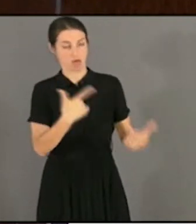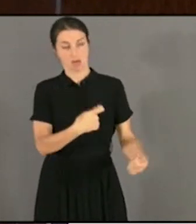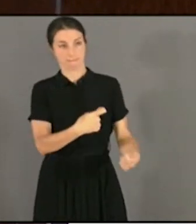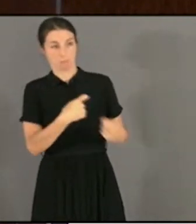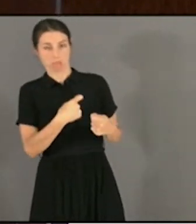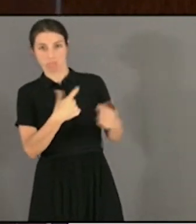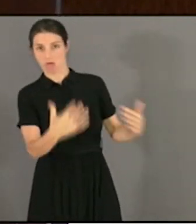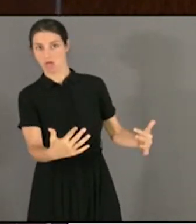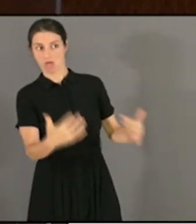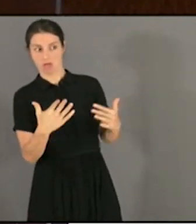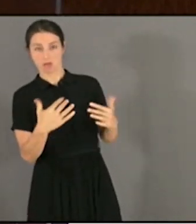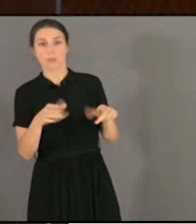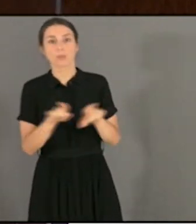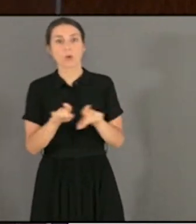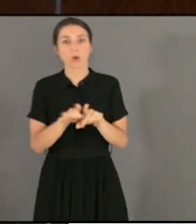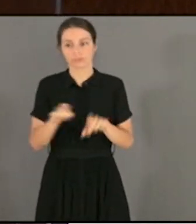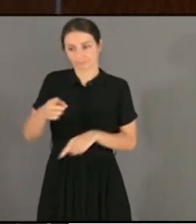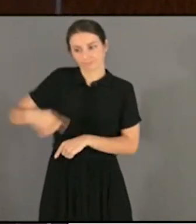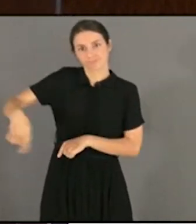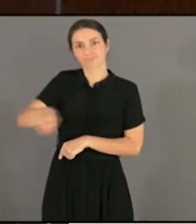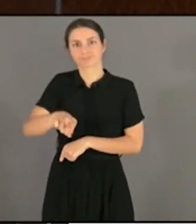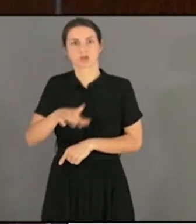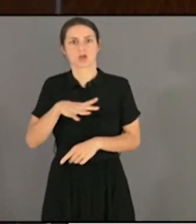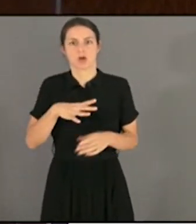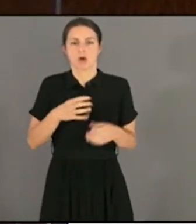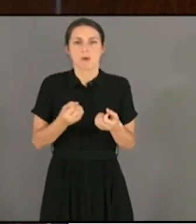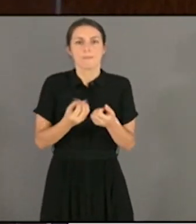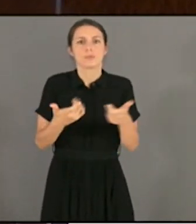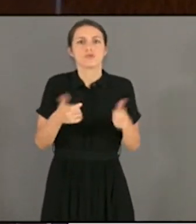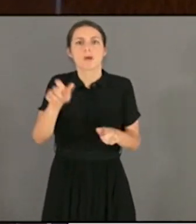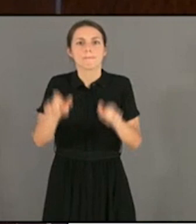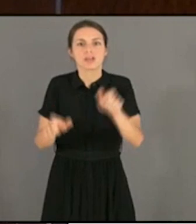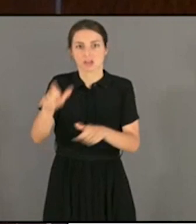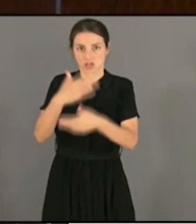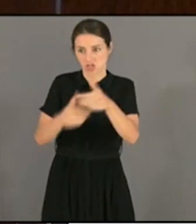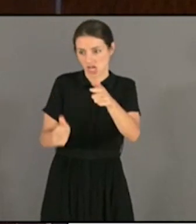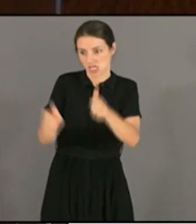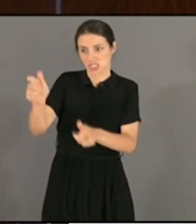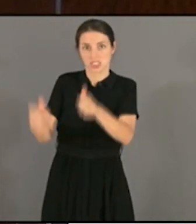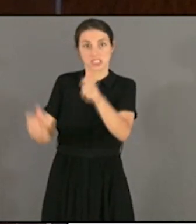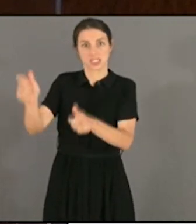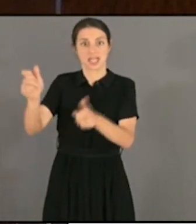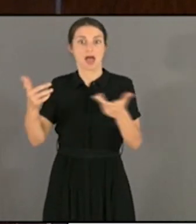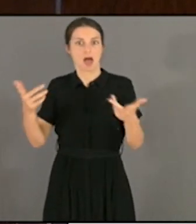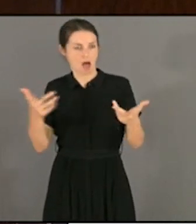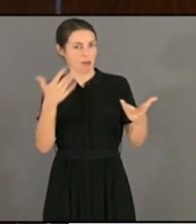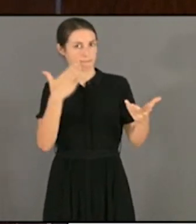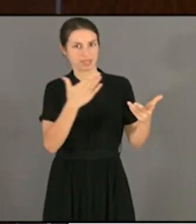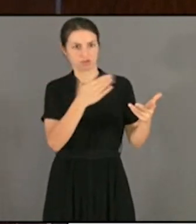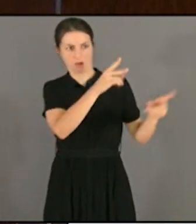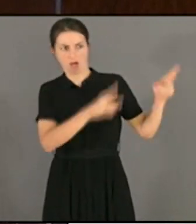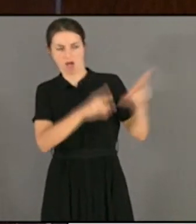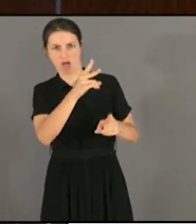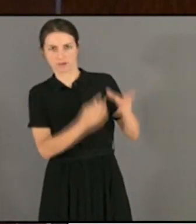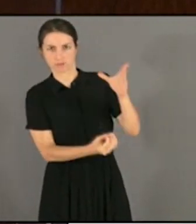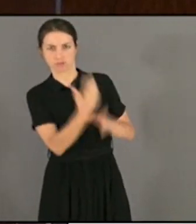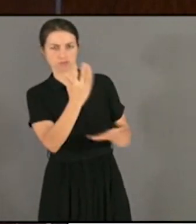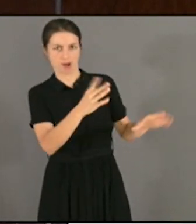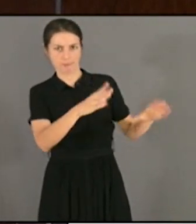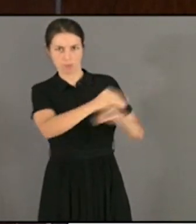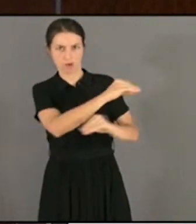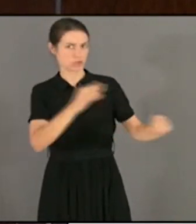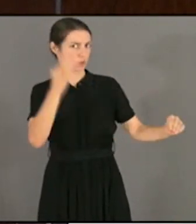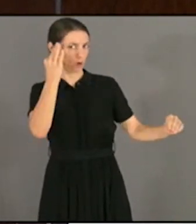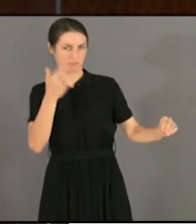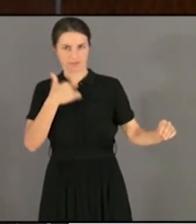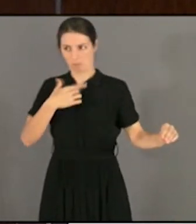menace de ne plus pouvoir, pour certains individus dans cette cité, continuer leur trafic de stupes. Mais enfin, en dehors de ce trafic, il y a aussi